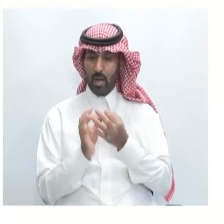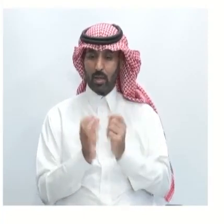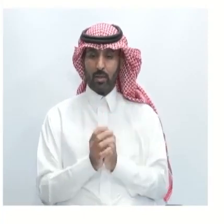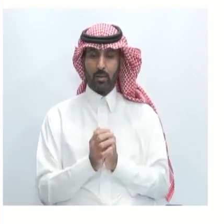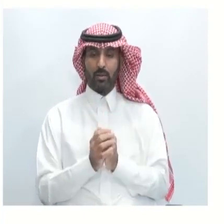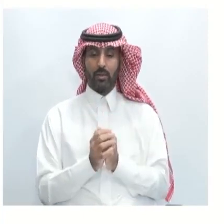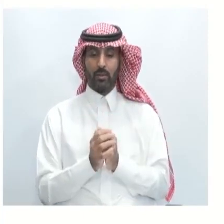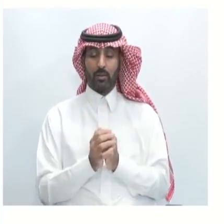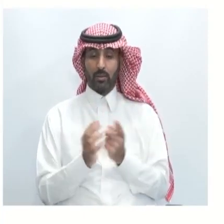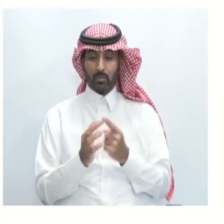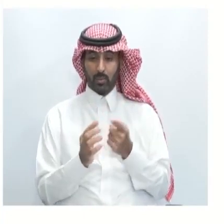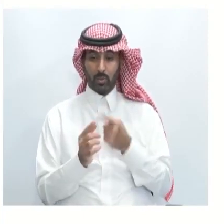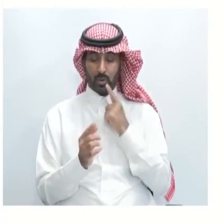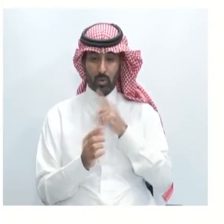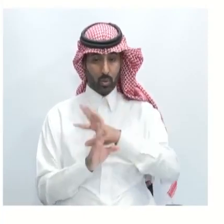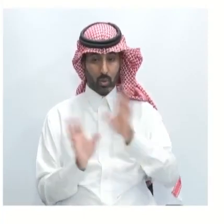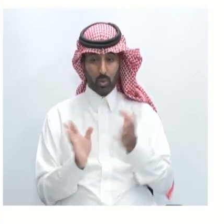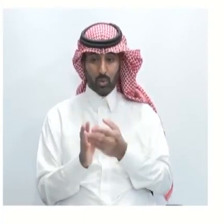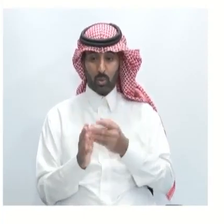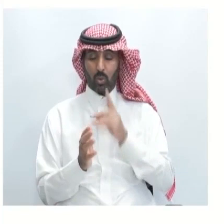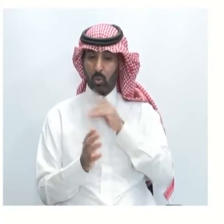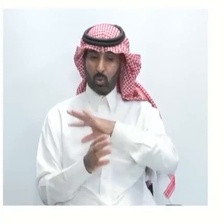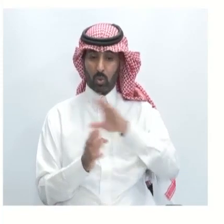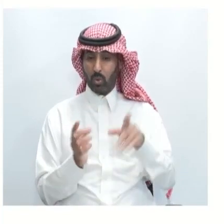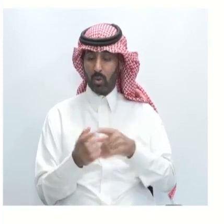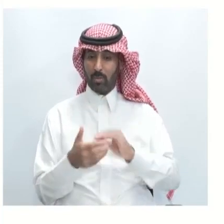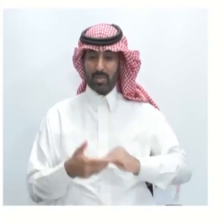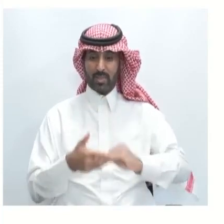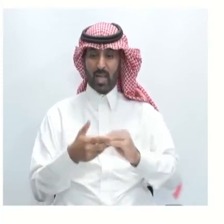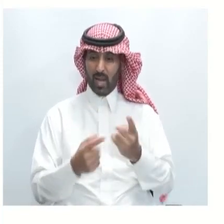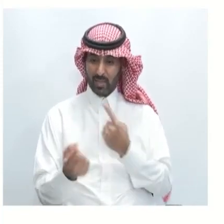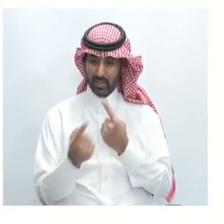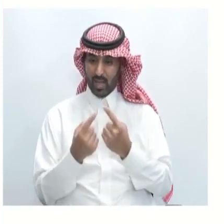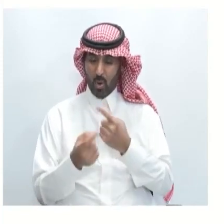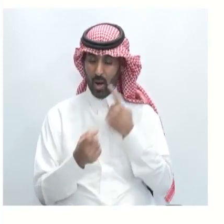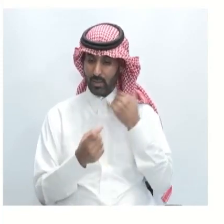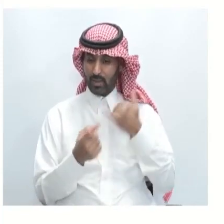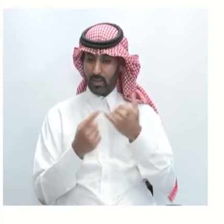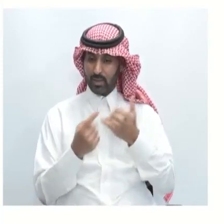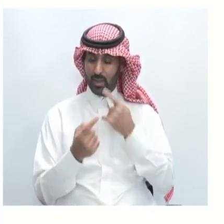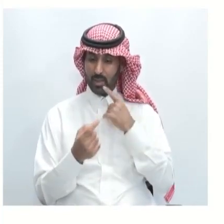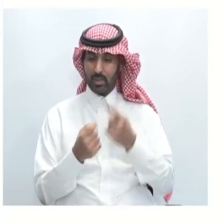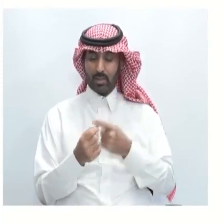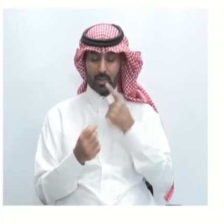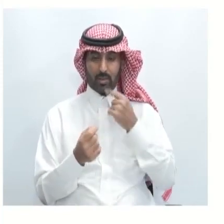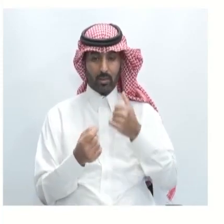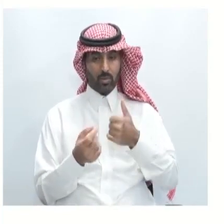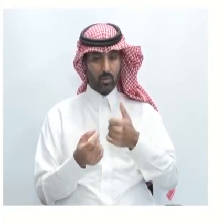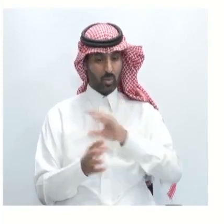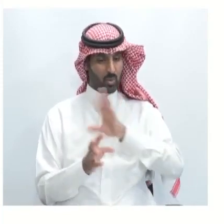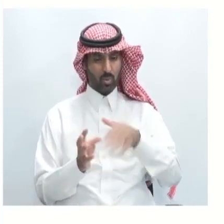الان المقدمه الكبرى الكليه كل ما يساعد على التواصل الاجتماعي غير سيء